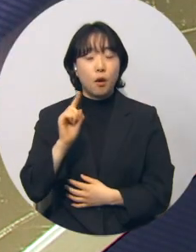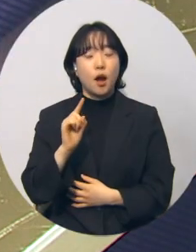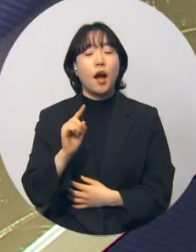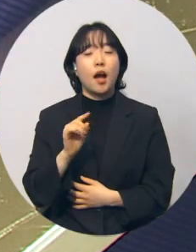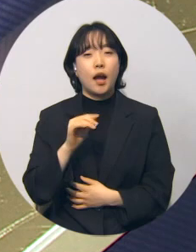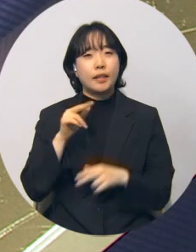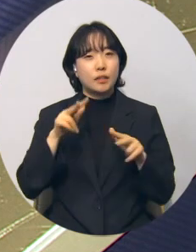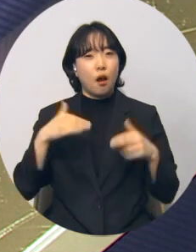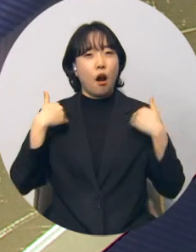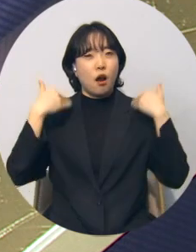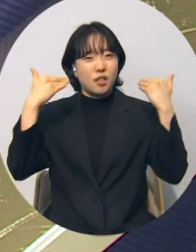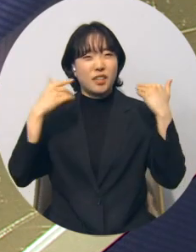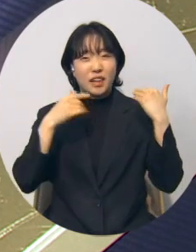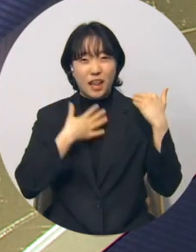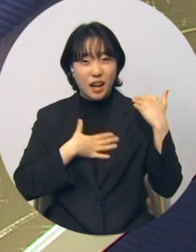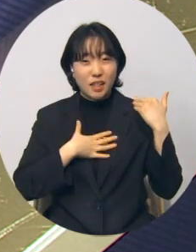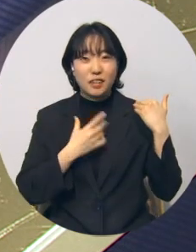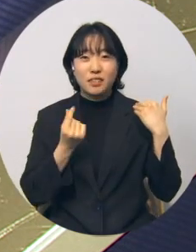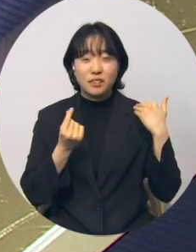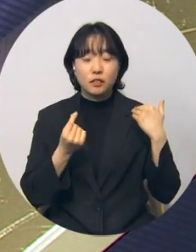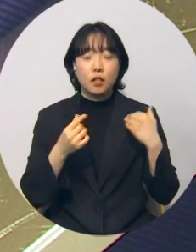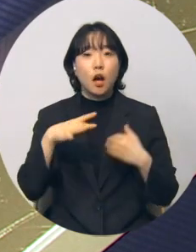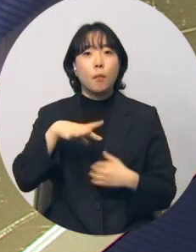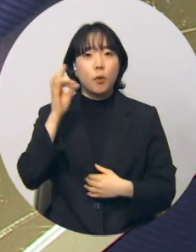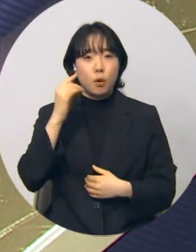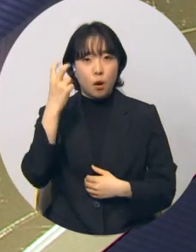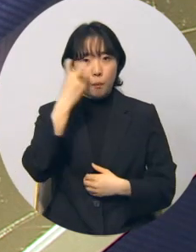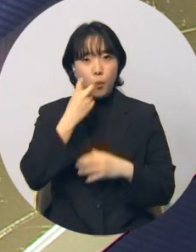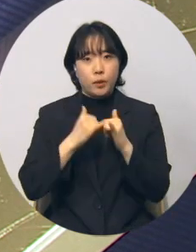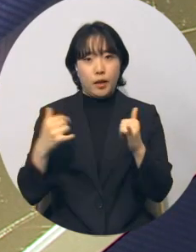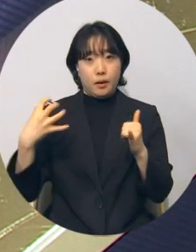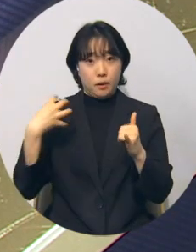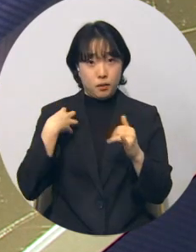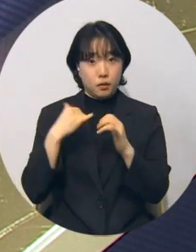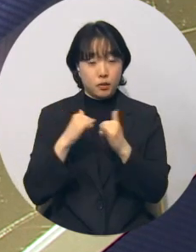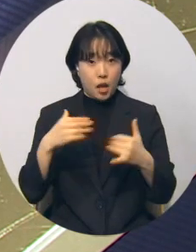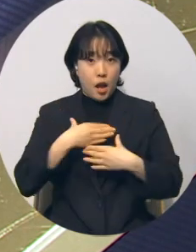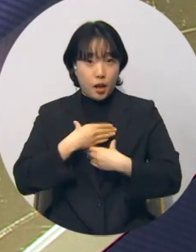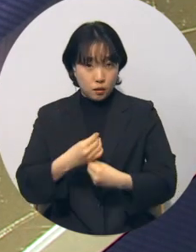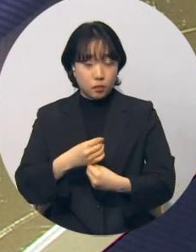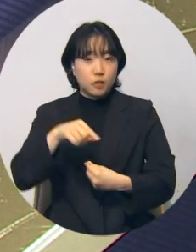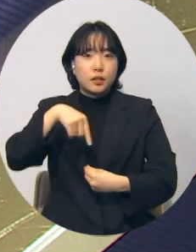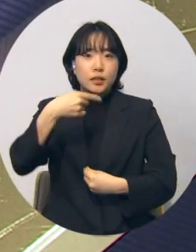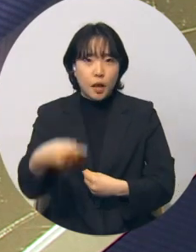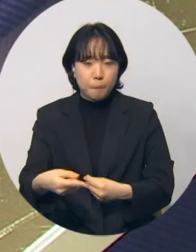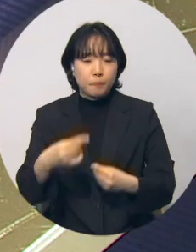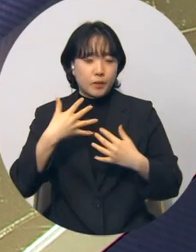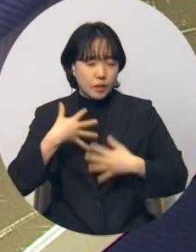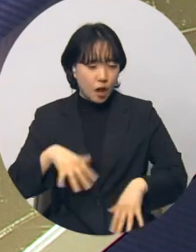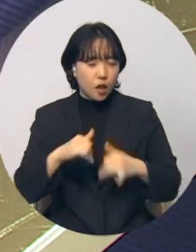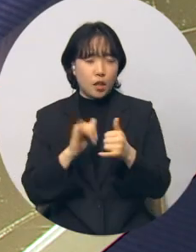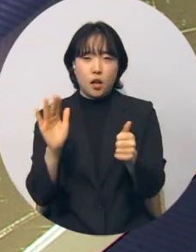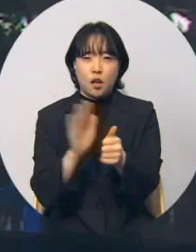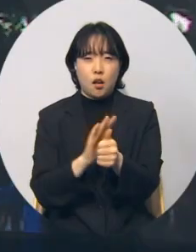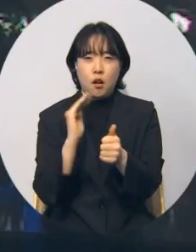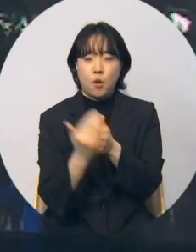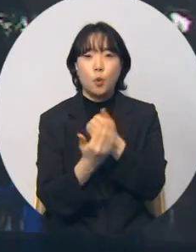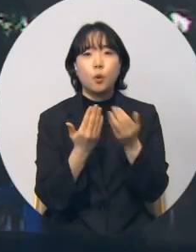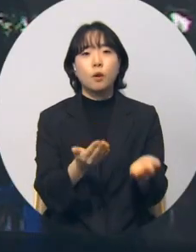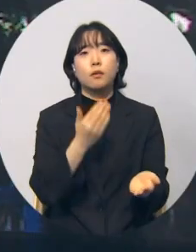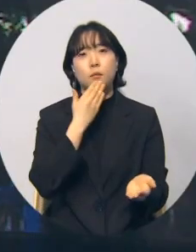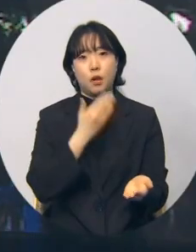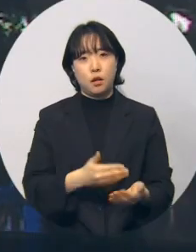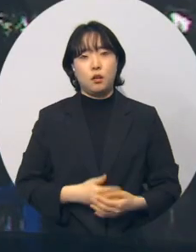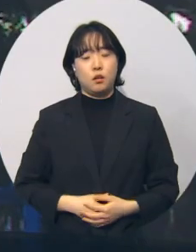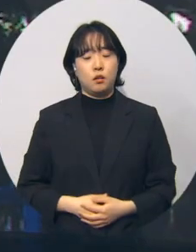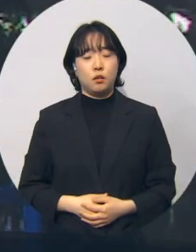어른이 된 우리가 다 알고 있다시피 우선 보호자가 안전해야 동승자를 지킬 수 있다는 거였습니다